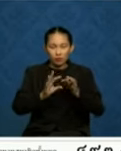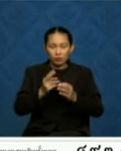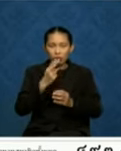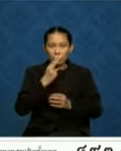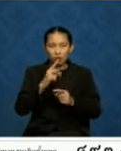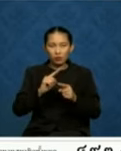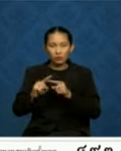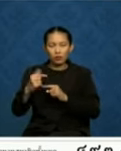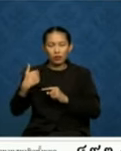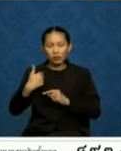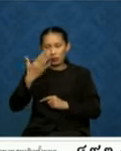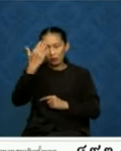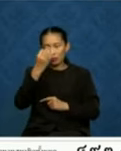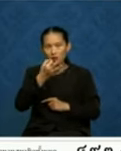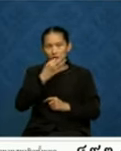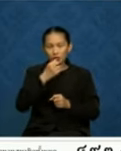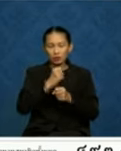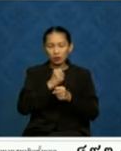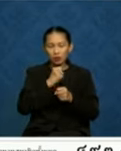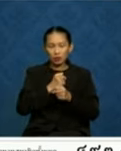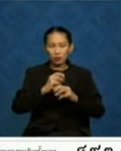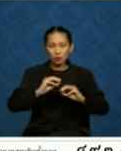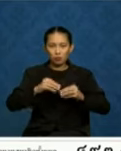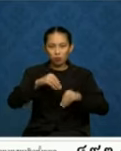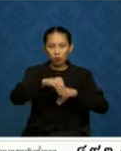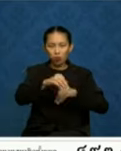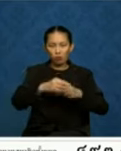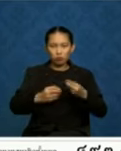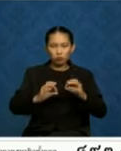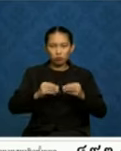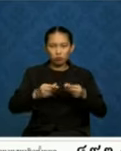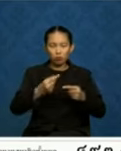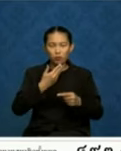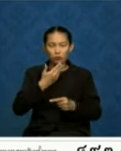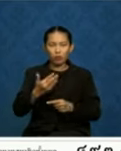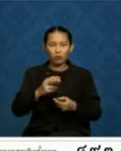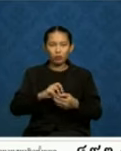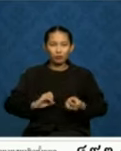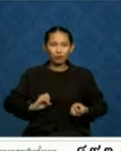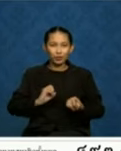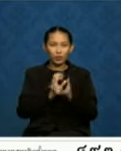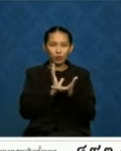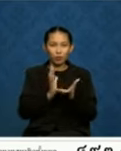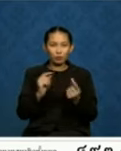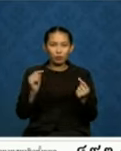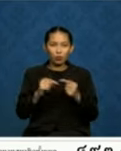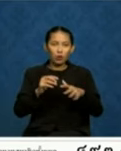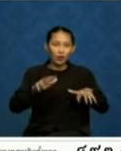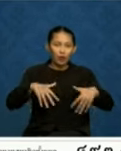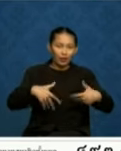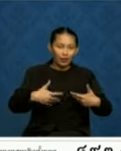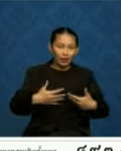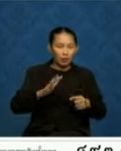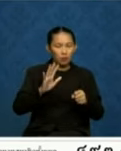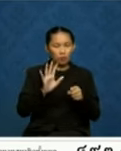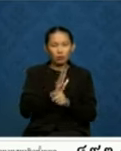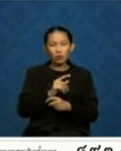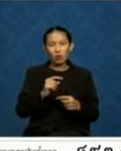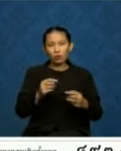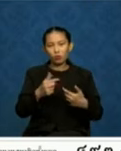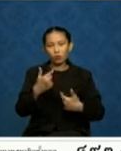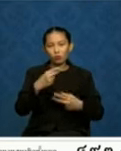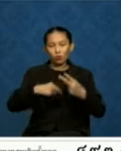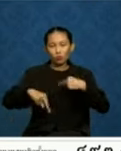ชีพในการเพาะปลูกใบยาสูบมาอย่างยาวนานได้รับความเดือดร้อนทางด้านรายได้ที่ไม่เพียงพอในการดำรงชี